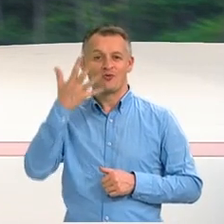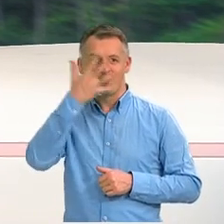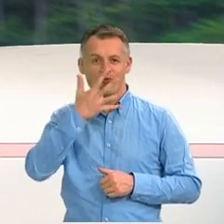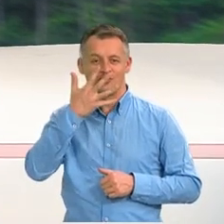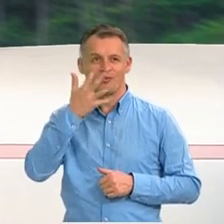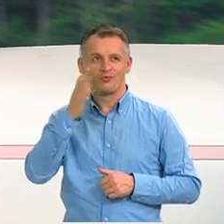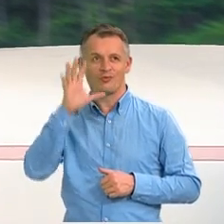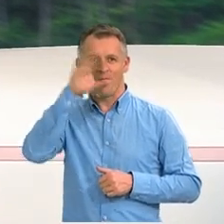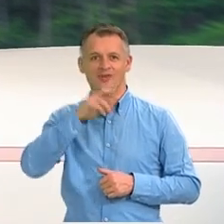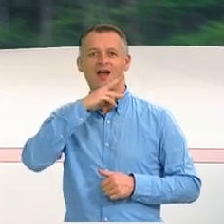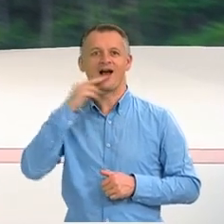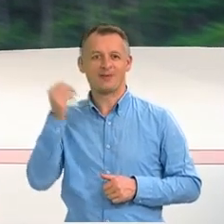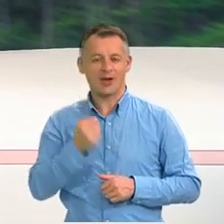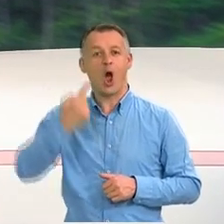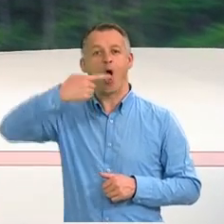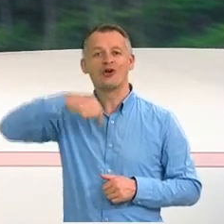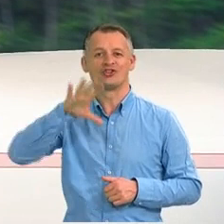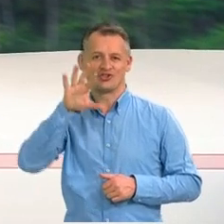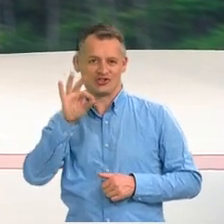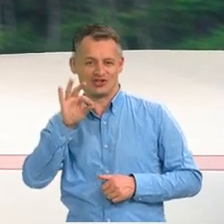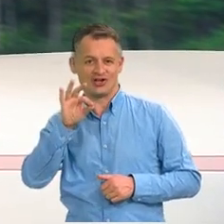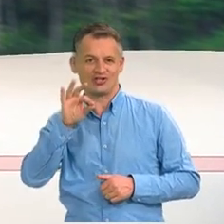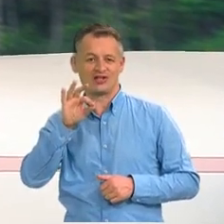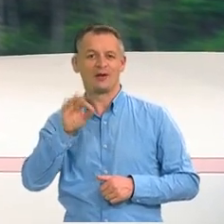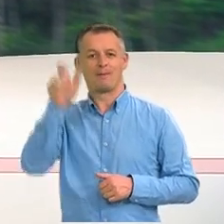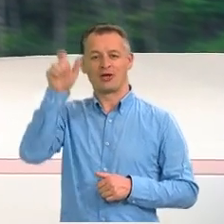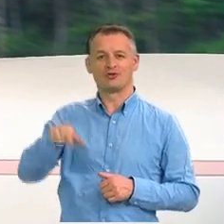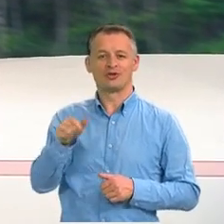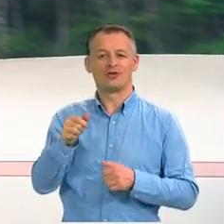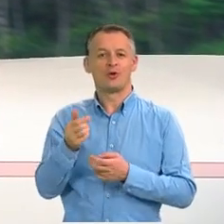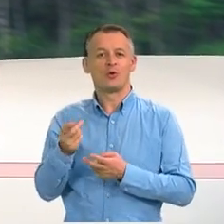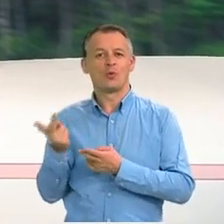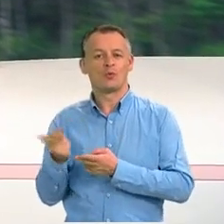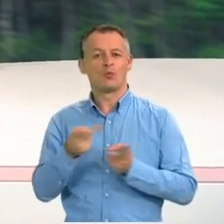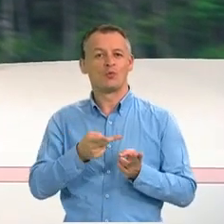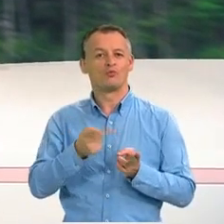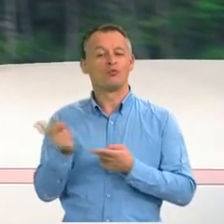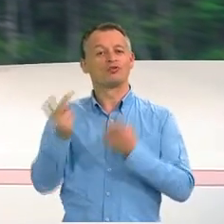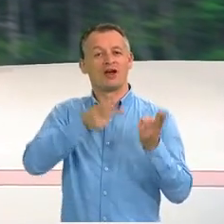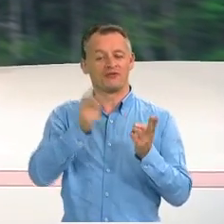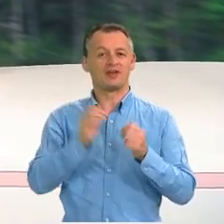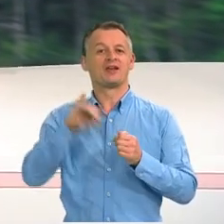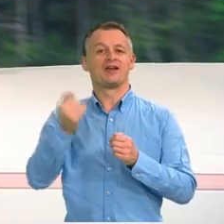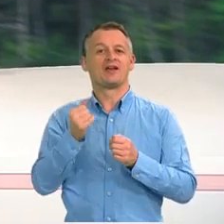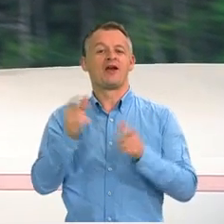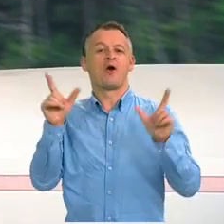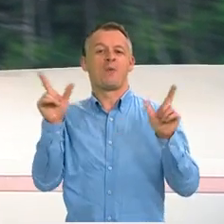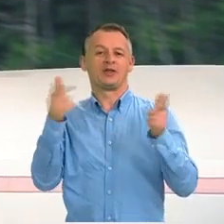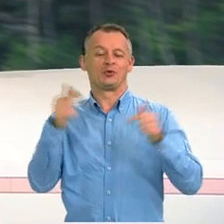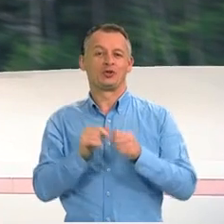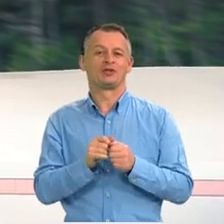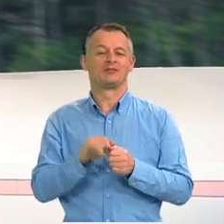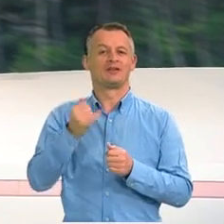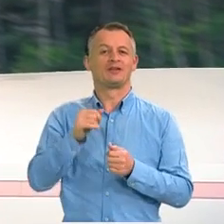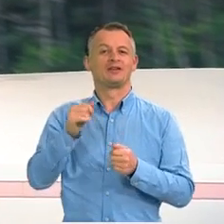unde 150 de musafiri, printre ei miliardari ai lumii și vedete de la Hollywood, au petrecut de Halloween. O petrecere pentru care au muncit 2000 de oameni,